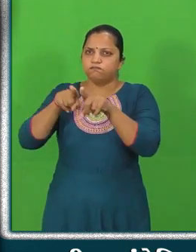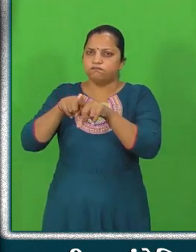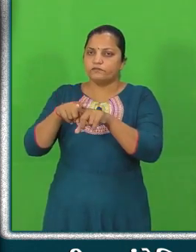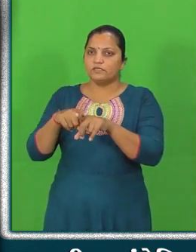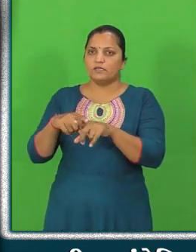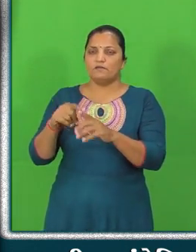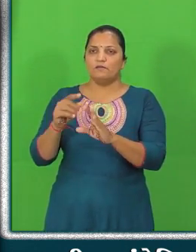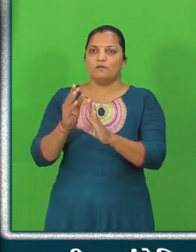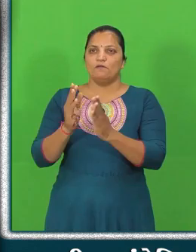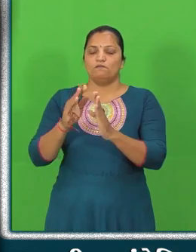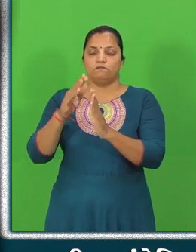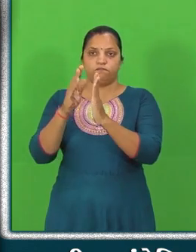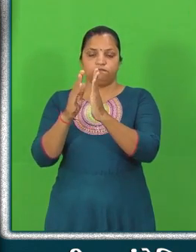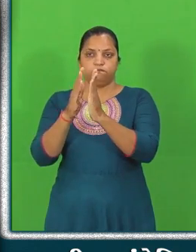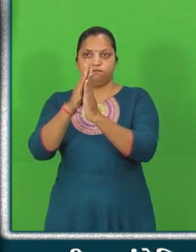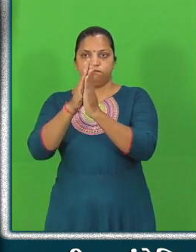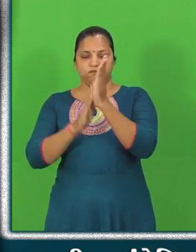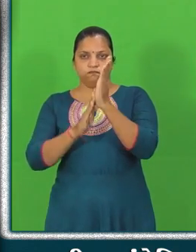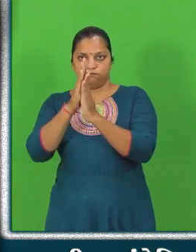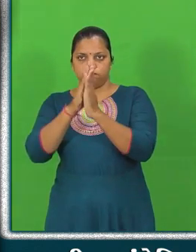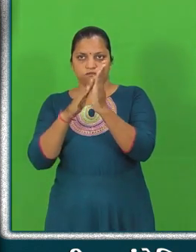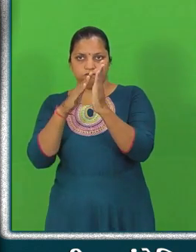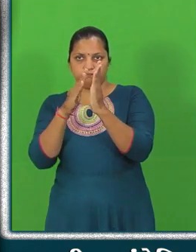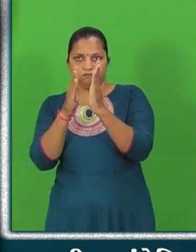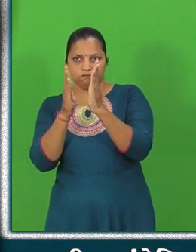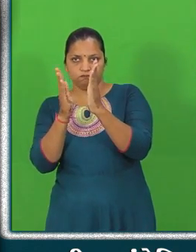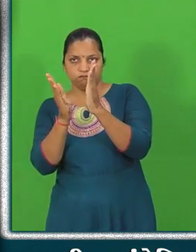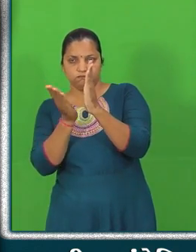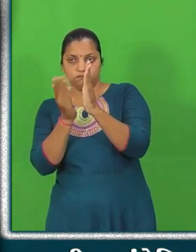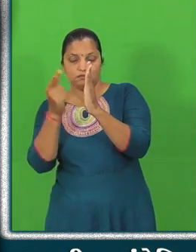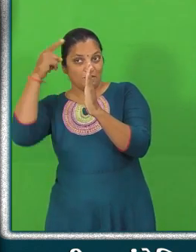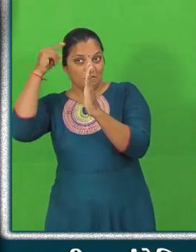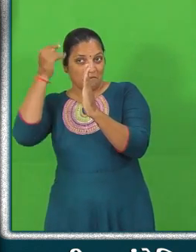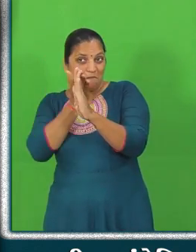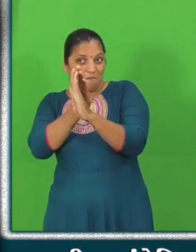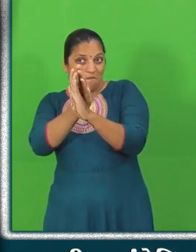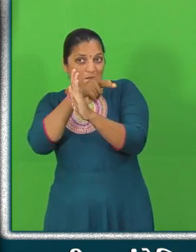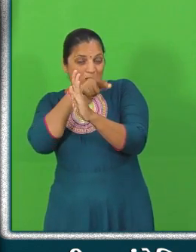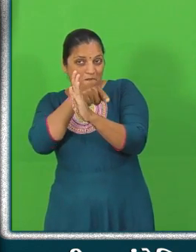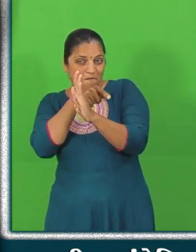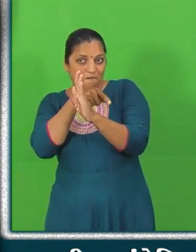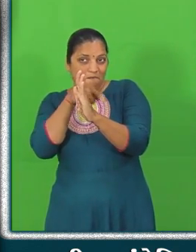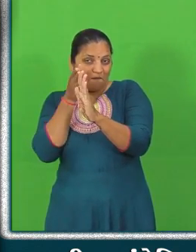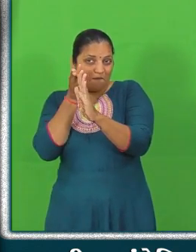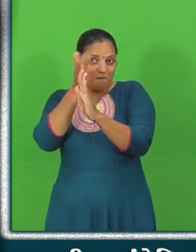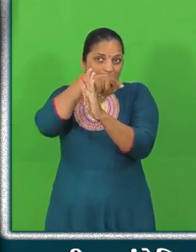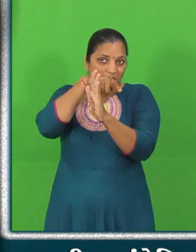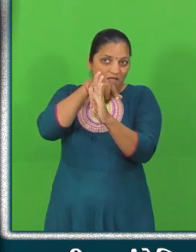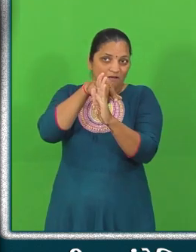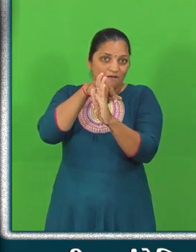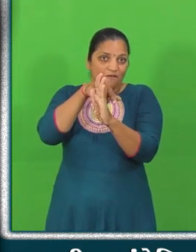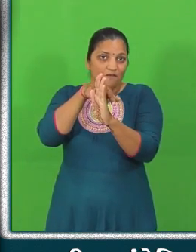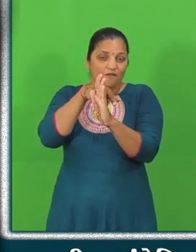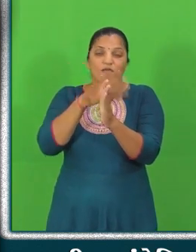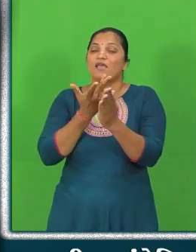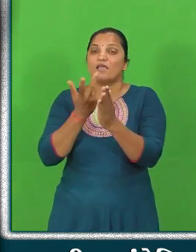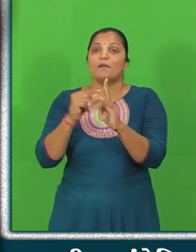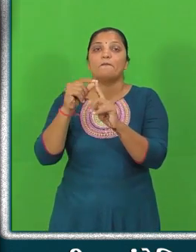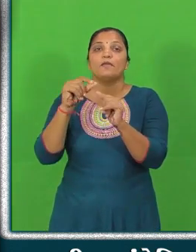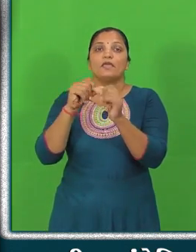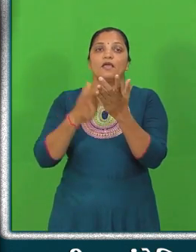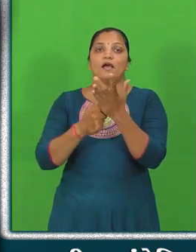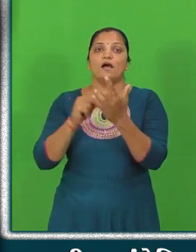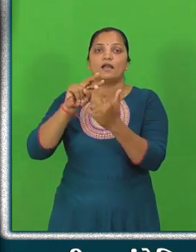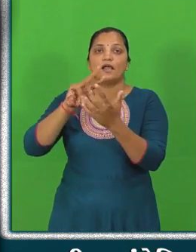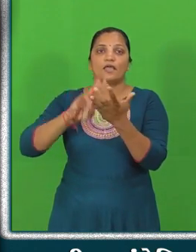પ્રતિબિંબનું સ્થાન કેવું હશે, એનો પ્રકાર કેવો હશે અને એનું પરિમાણ કેવું હશે. મિત્રો ઓકે, ખબર નથી પડી એવું કોઈએ